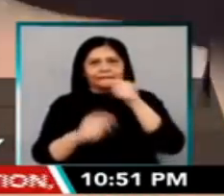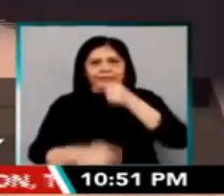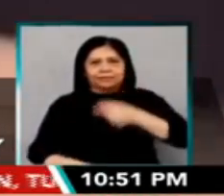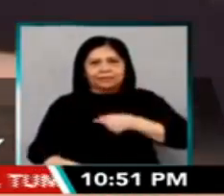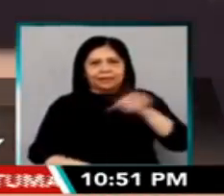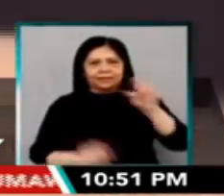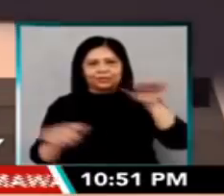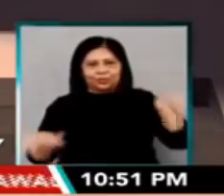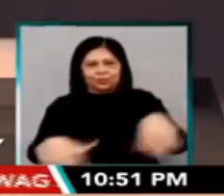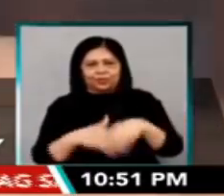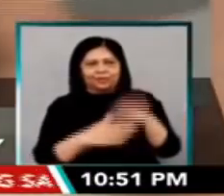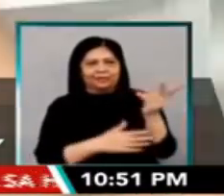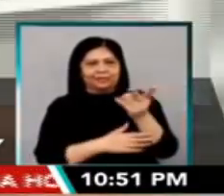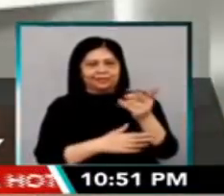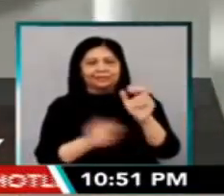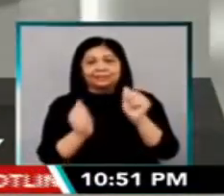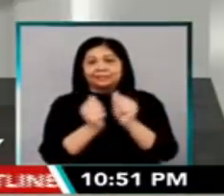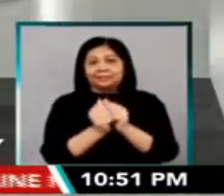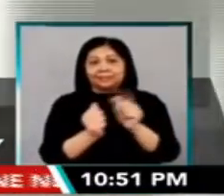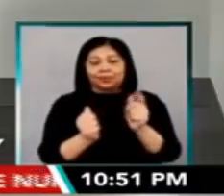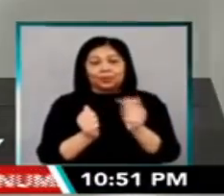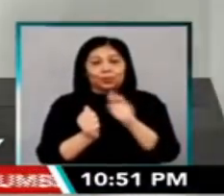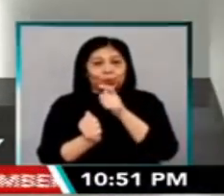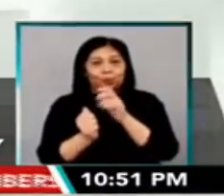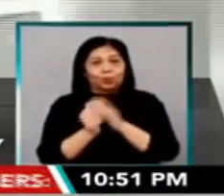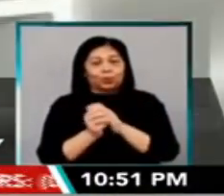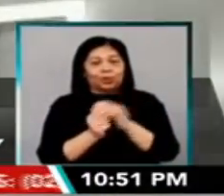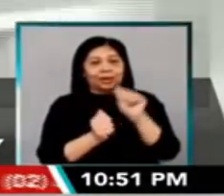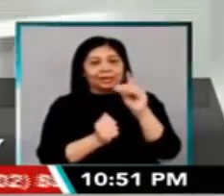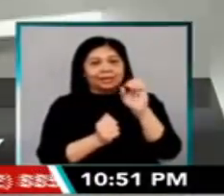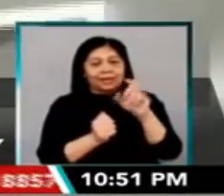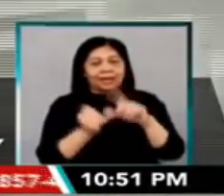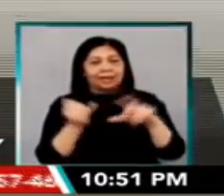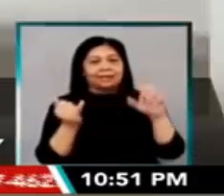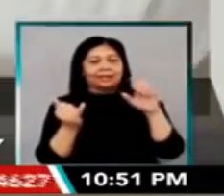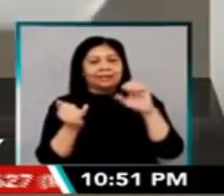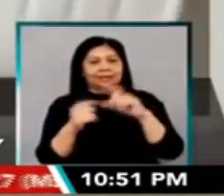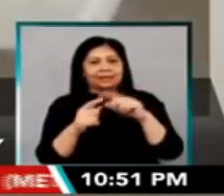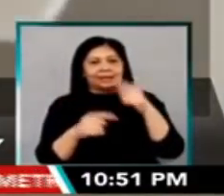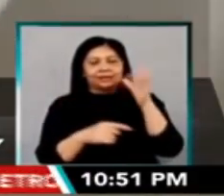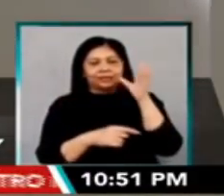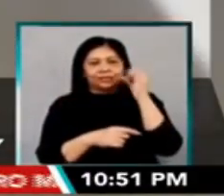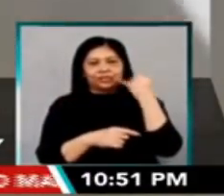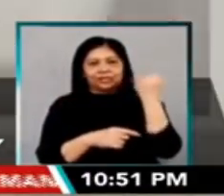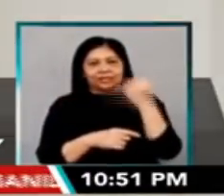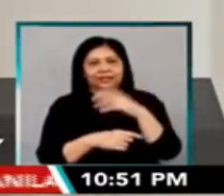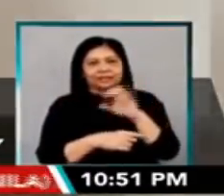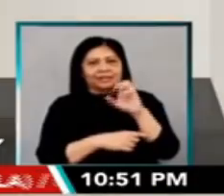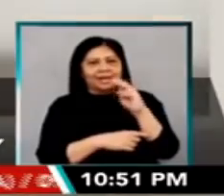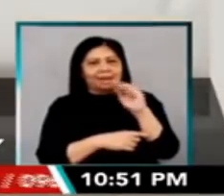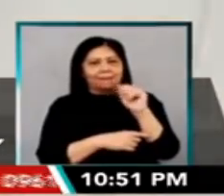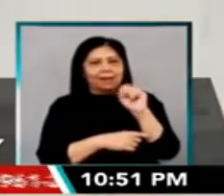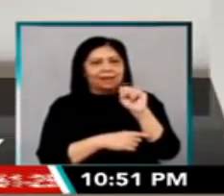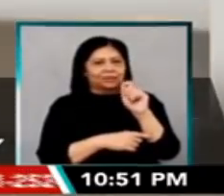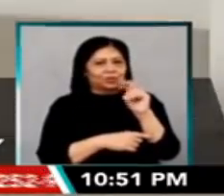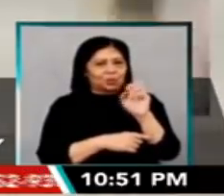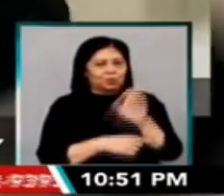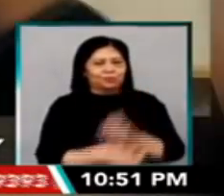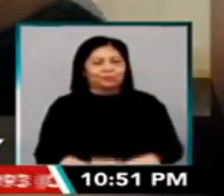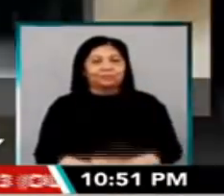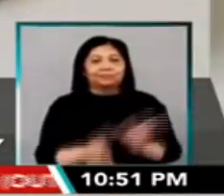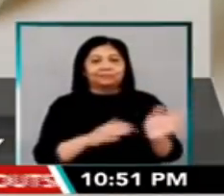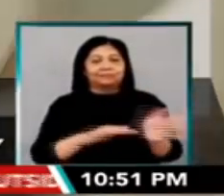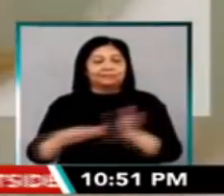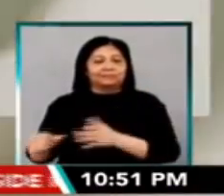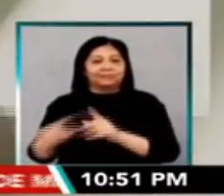ceremony, kabilang na sina Adele, Amy Schumer, Kris Jenner at Emma Stone. Mm-hmm. Samantala, inanunsyo na rin